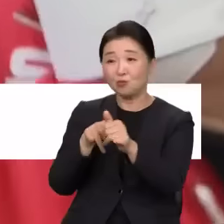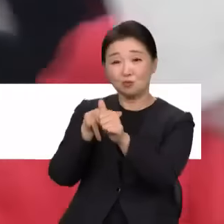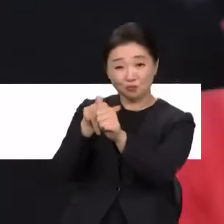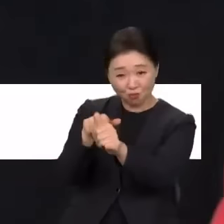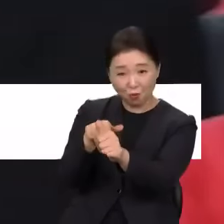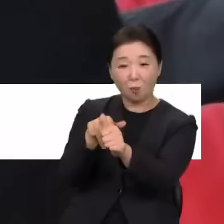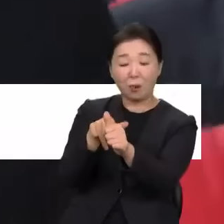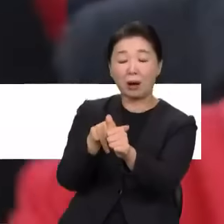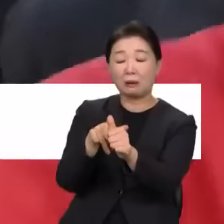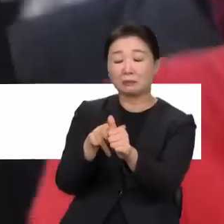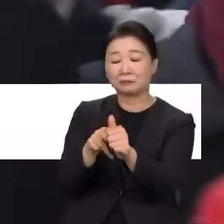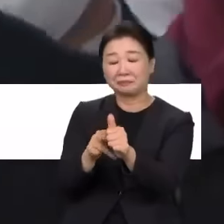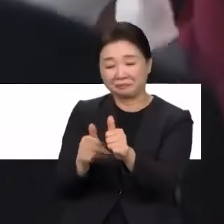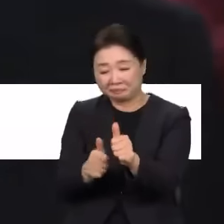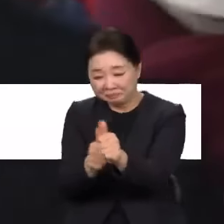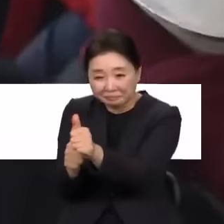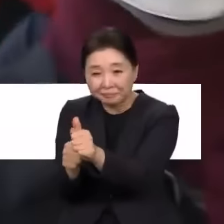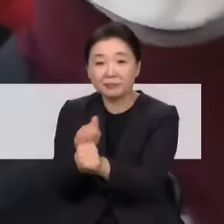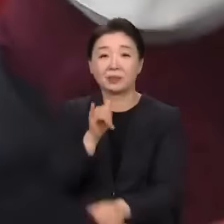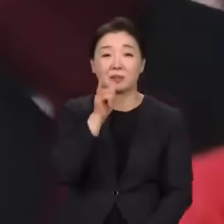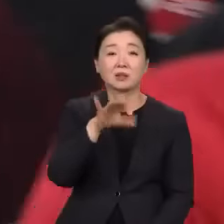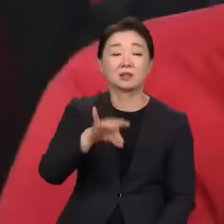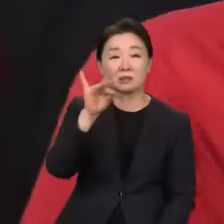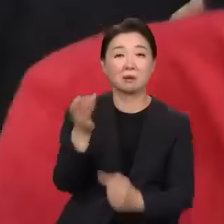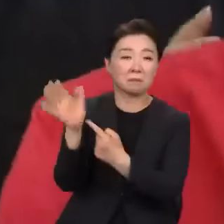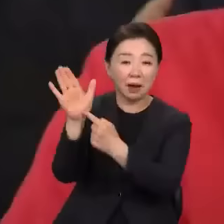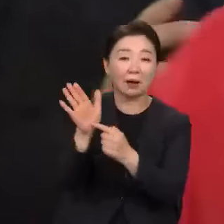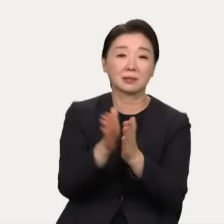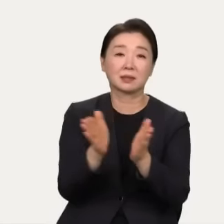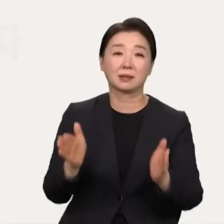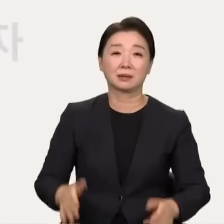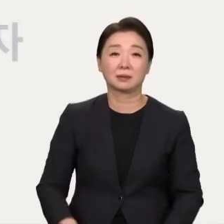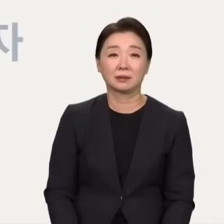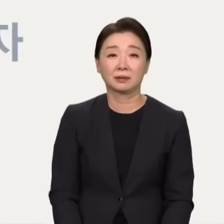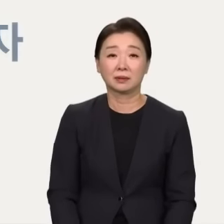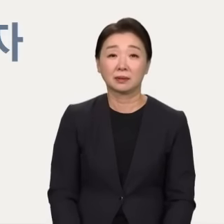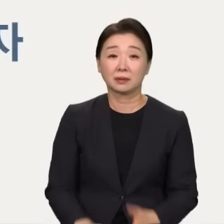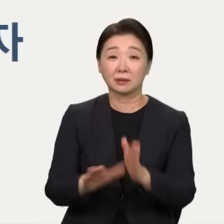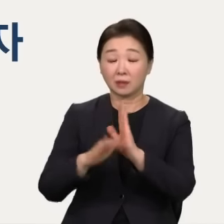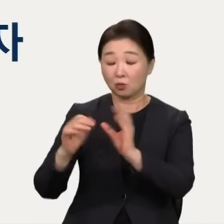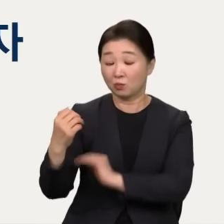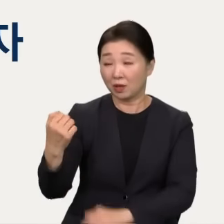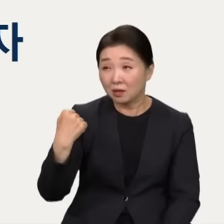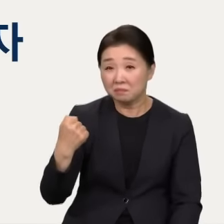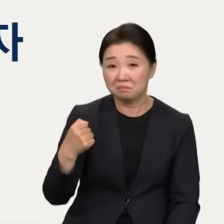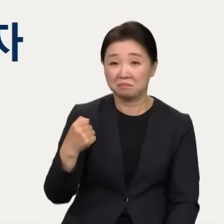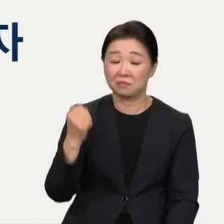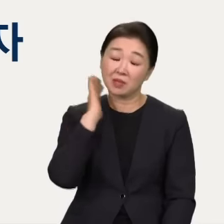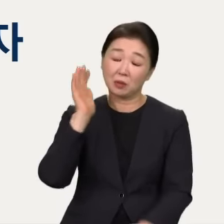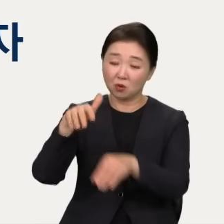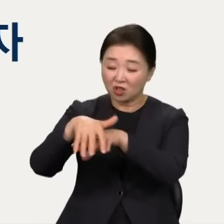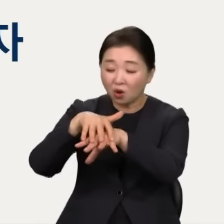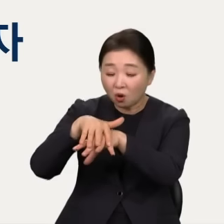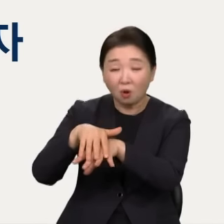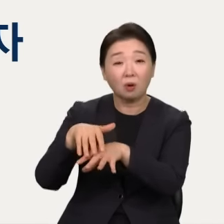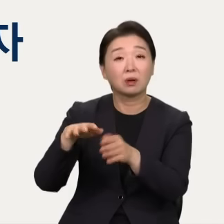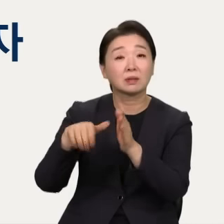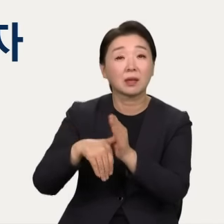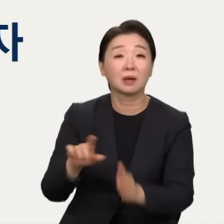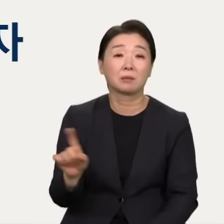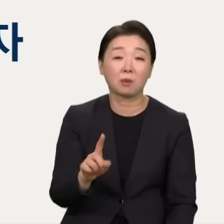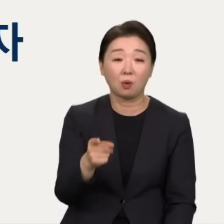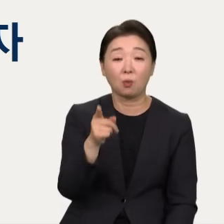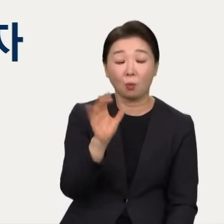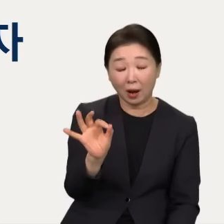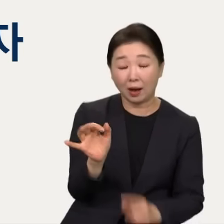부부를 비공식 밀착 수행하면서 처음 알려지기 시작했습니다. 당시 국민의힘 대선 캠프 핵심 관계자는 황 행정관